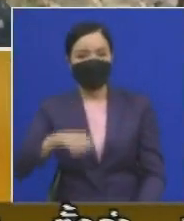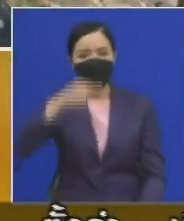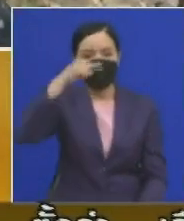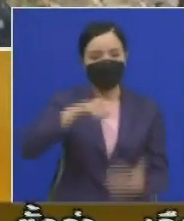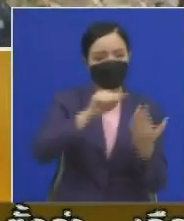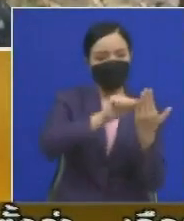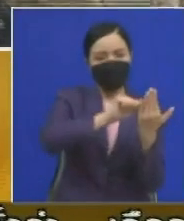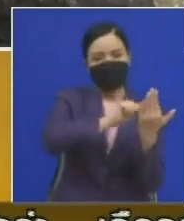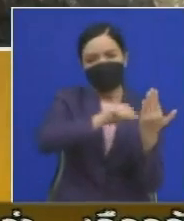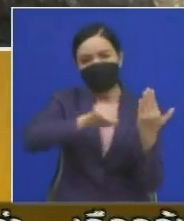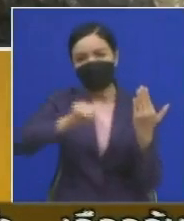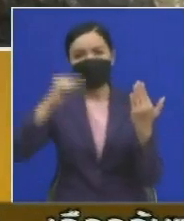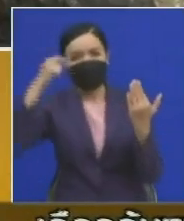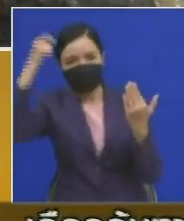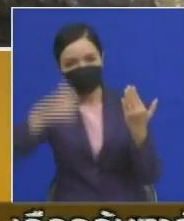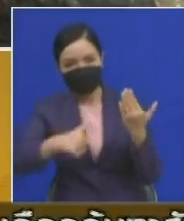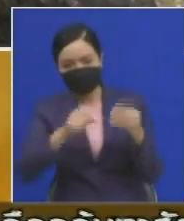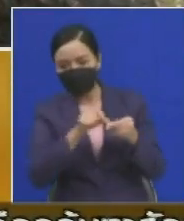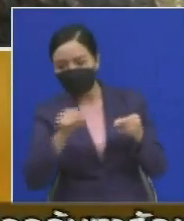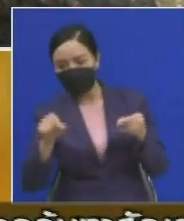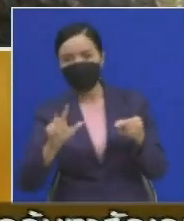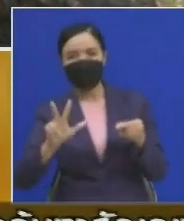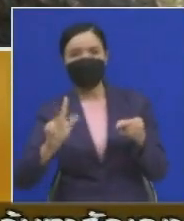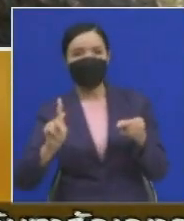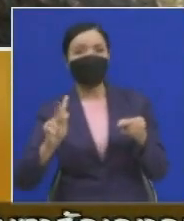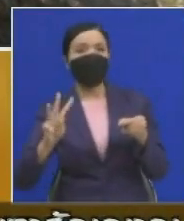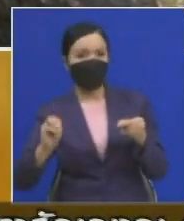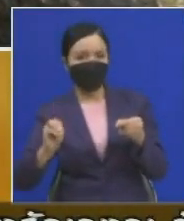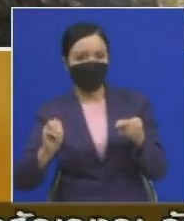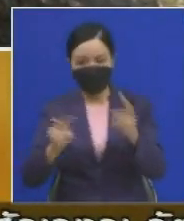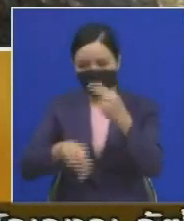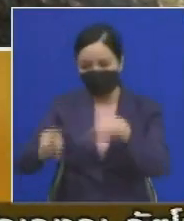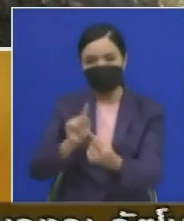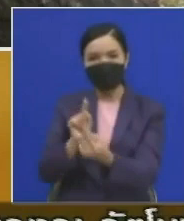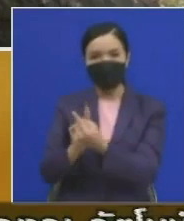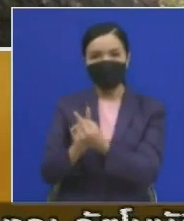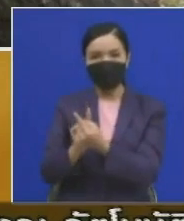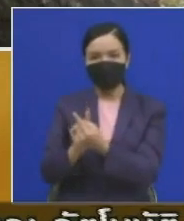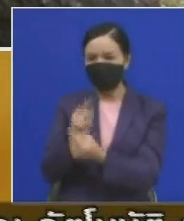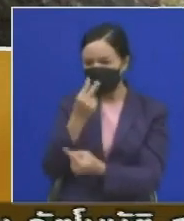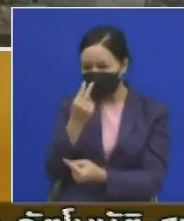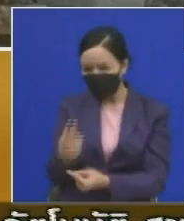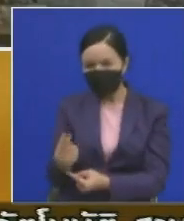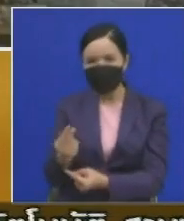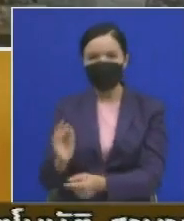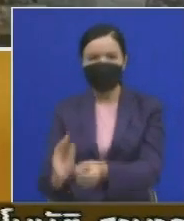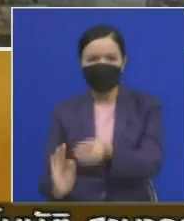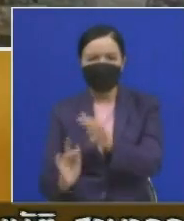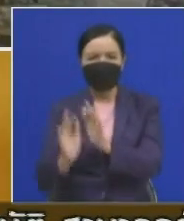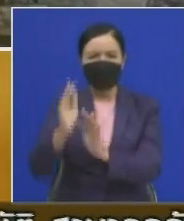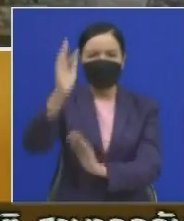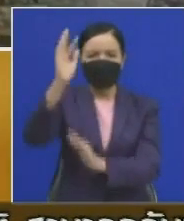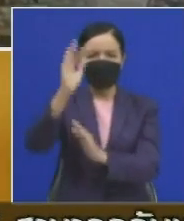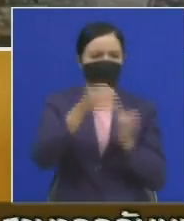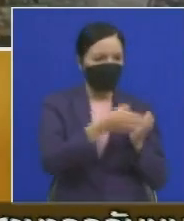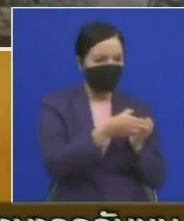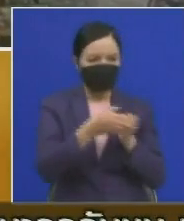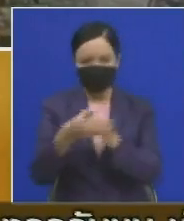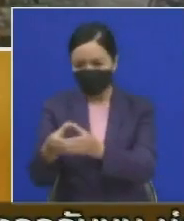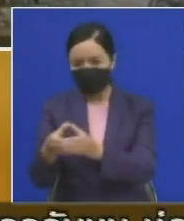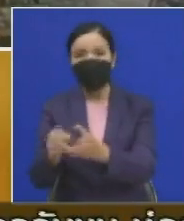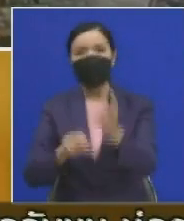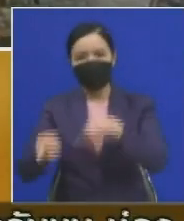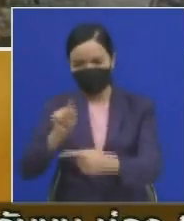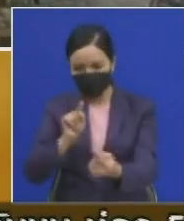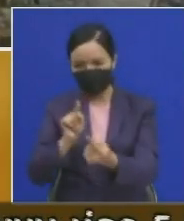ีนมา ประมาณ 3 กิเมตรไม่ไก่มากตลวดพบ กลมควไฟจึรุดเข้ไปตรวจสอบพ้นที่